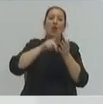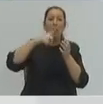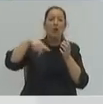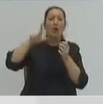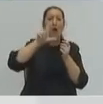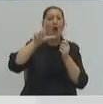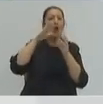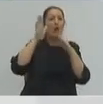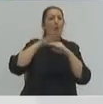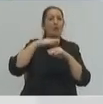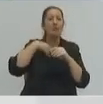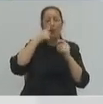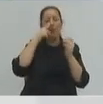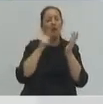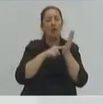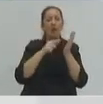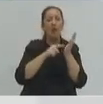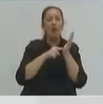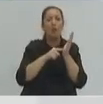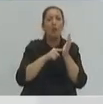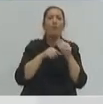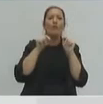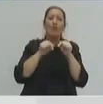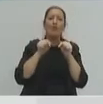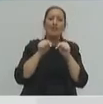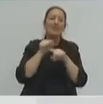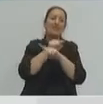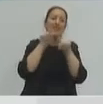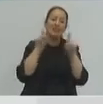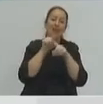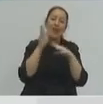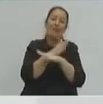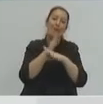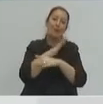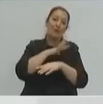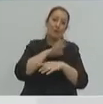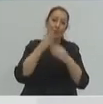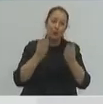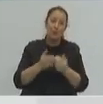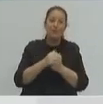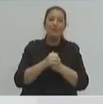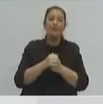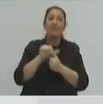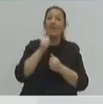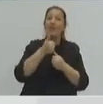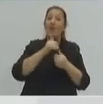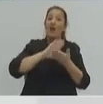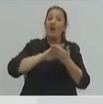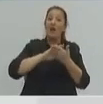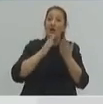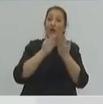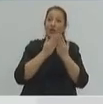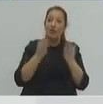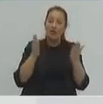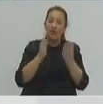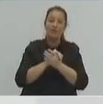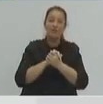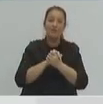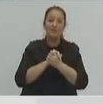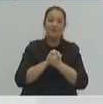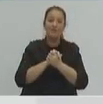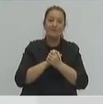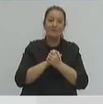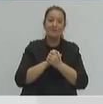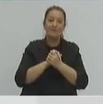da inanarak bunları sizlerle paylaşmak istiyorum. Değerli arkadaşlar,